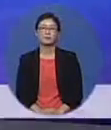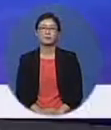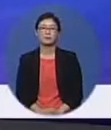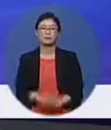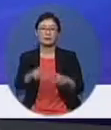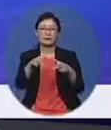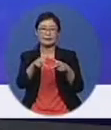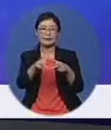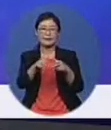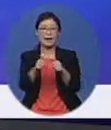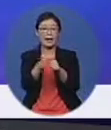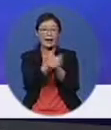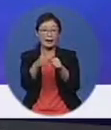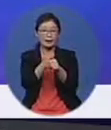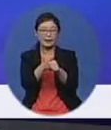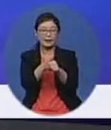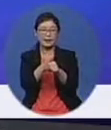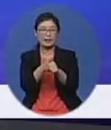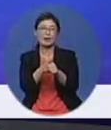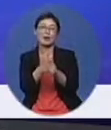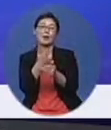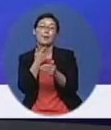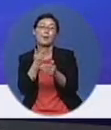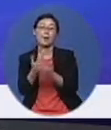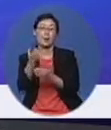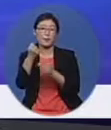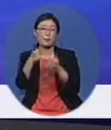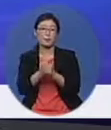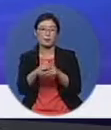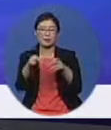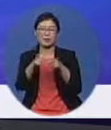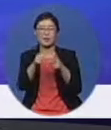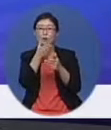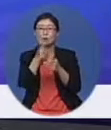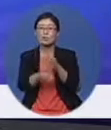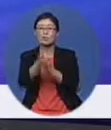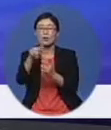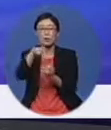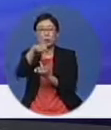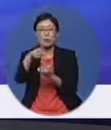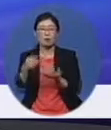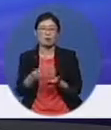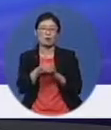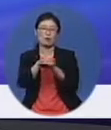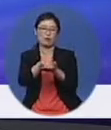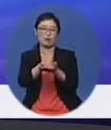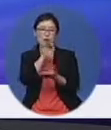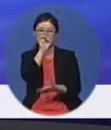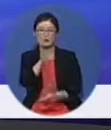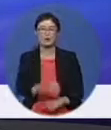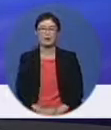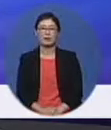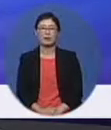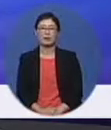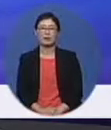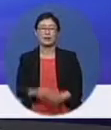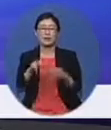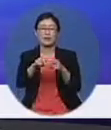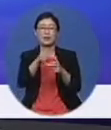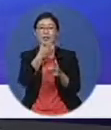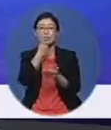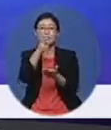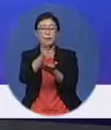장애인 학대 관련 범죄 경력자는 앞으로 장애인 복지시설을 운영하거나 취업할 수 없습니다. 복지부가 장애인복지법